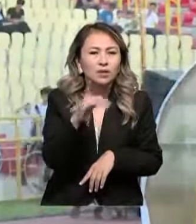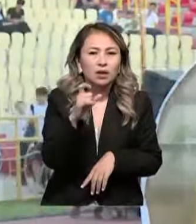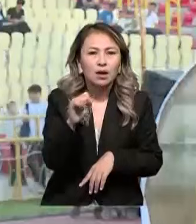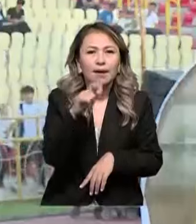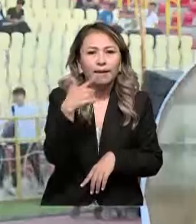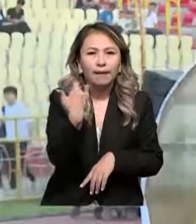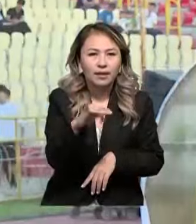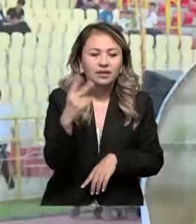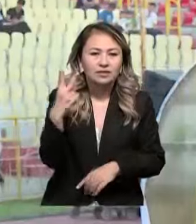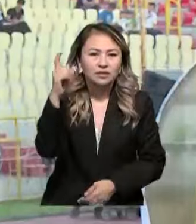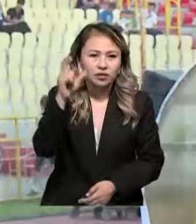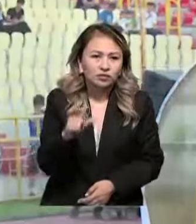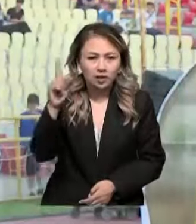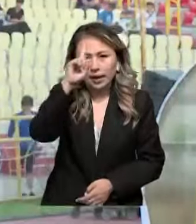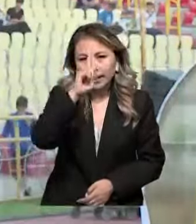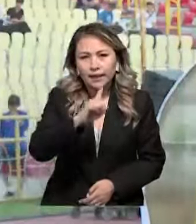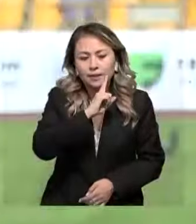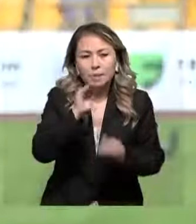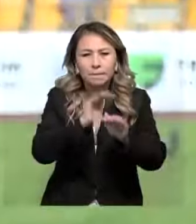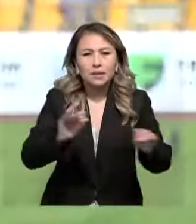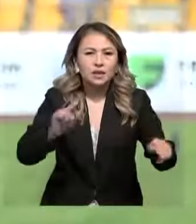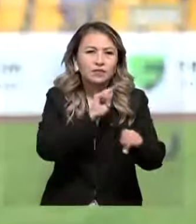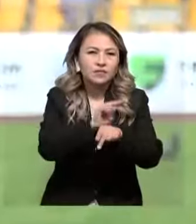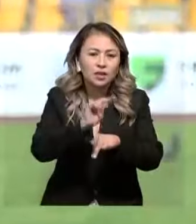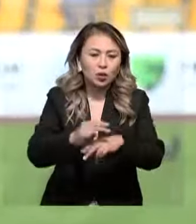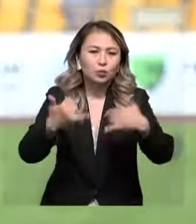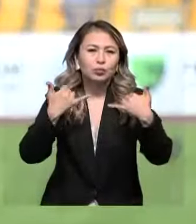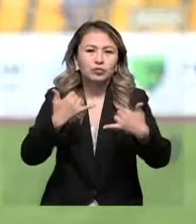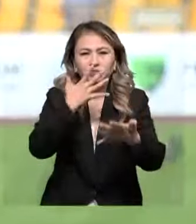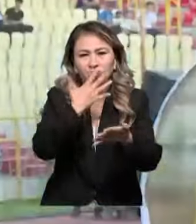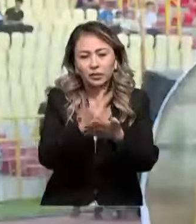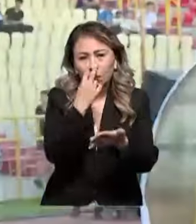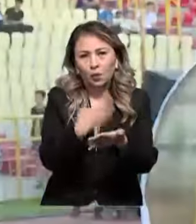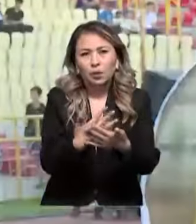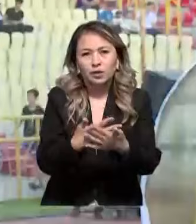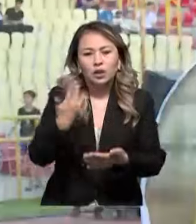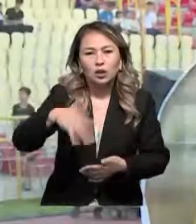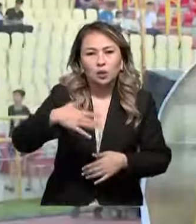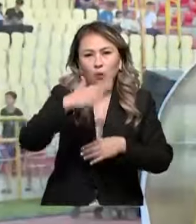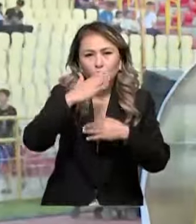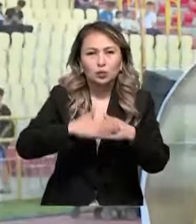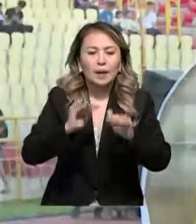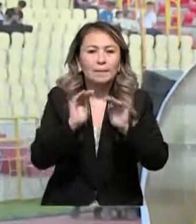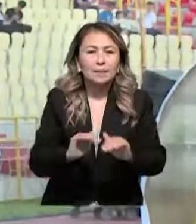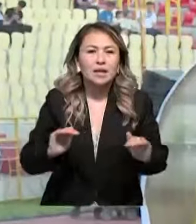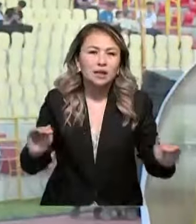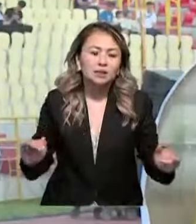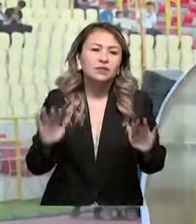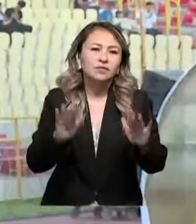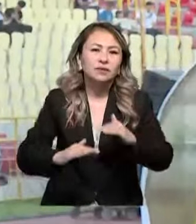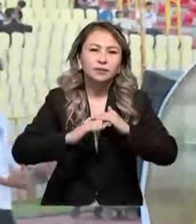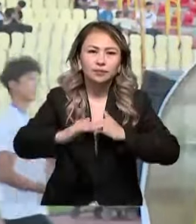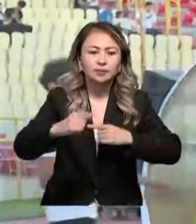Агай есімді екі бапкер бір ай бойы балалар дайындады. Неге бүгін өздеріңіз көріп отырсыздар, 50-ге жуық бала алаңда доп